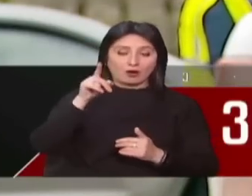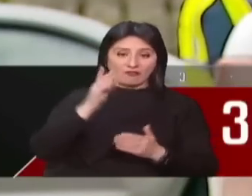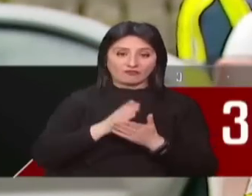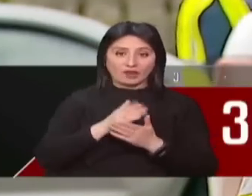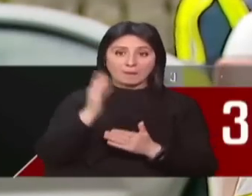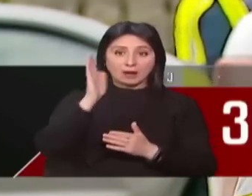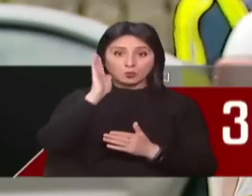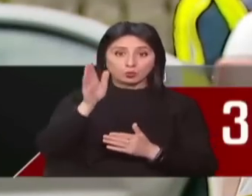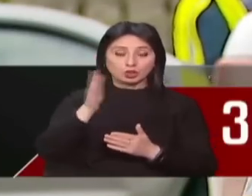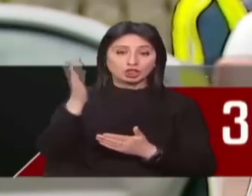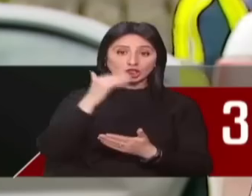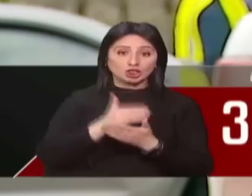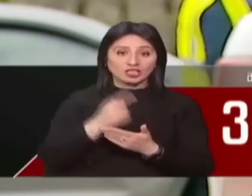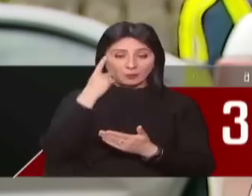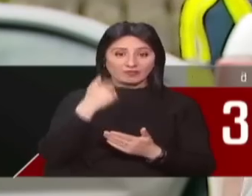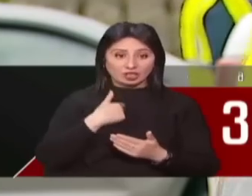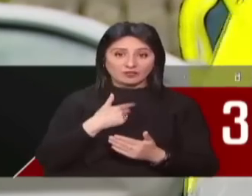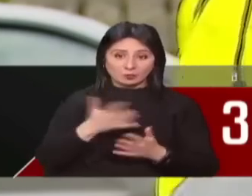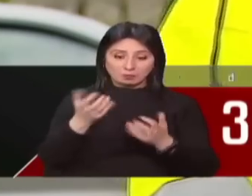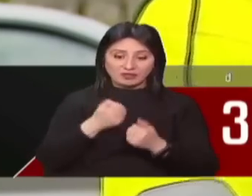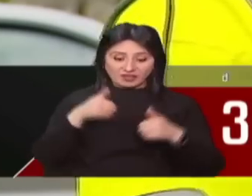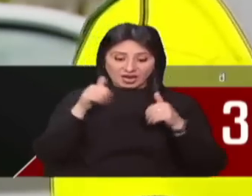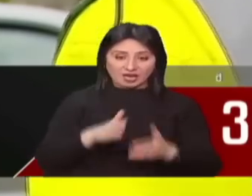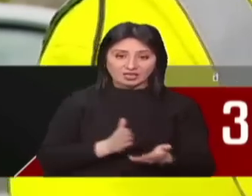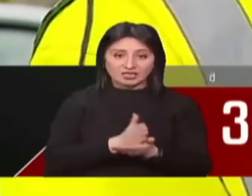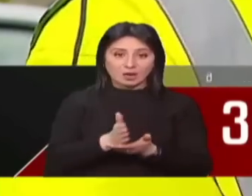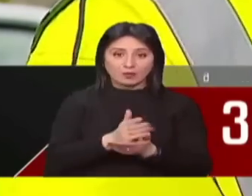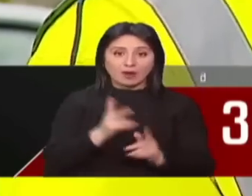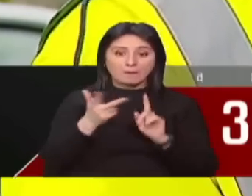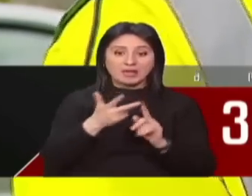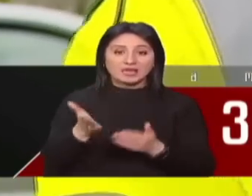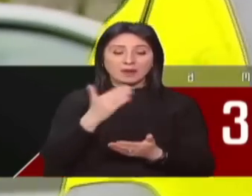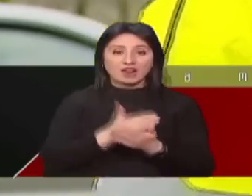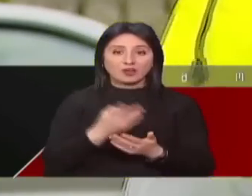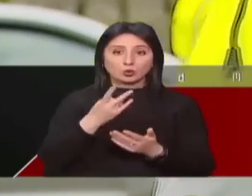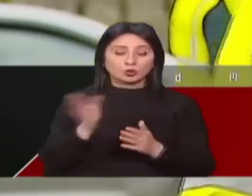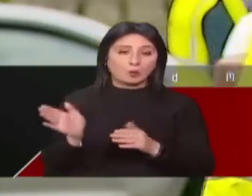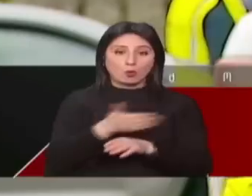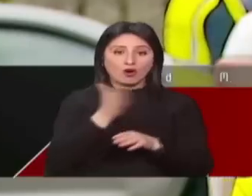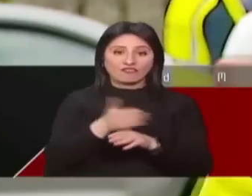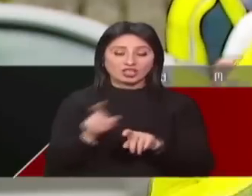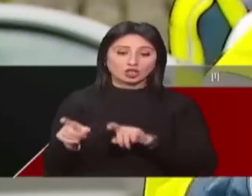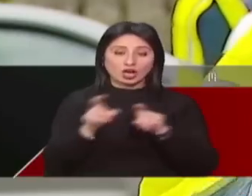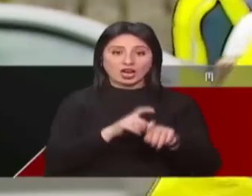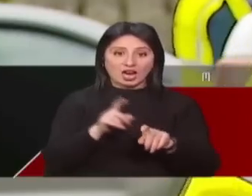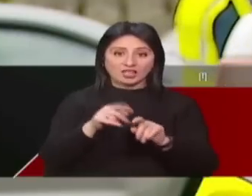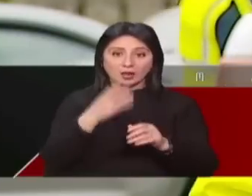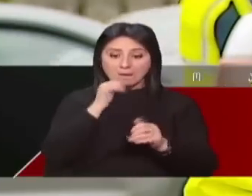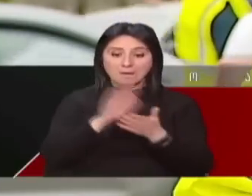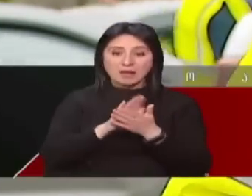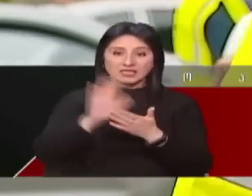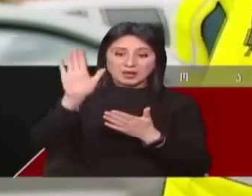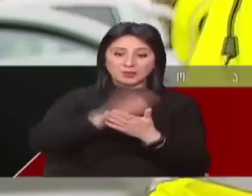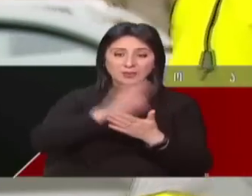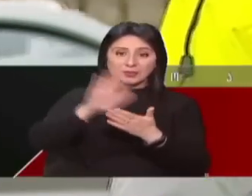კი მათ ექნებათ შედეგი, ფიქრობთ ჩვენ მივიღებთ გამოსავალს. მესამე ეტაპზე უნდა მოვაშოროთ, გადავიტანოთ ფხვიერი მასის ნაწილი,